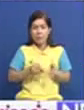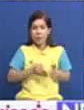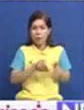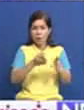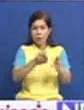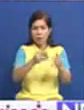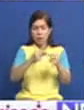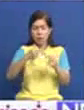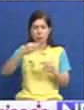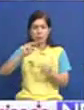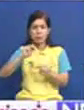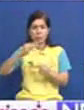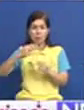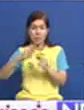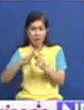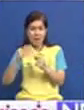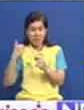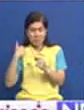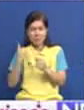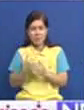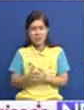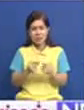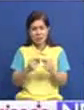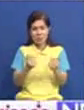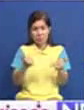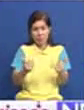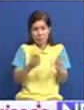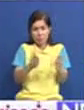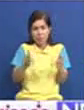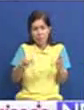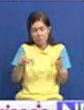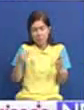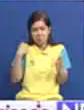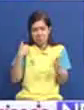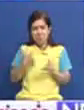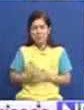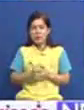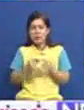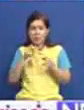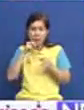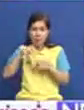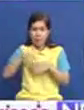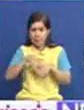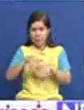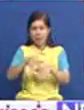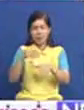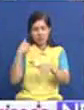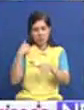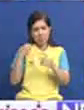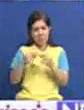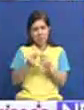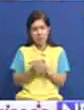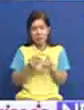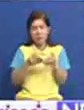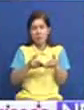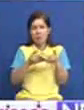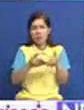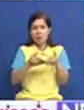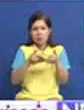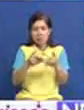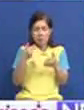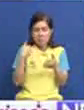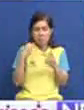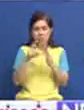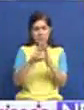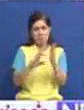แม่น้ำบางปะกงสอดรับกับการขยายตัวของกรุงเทพมหานครที่ประชากรเพิ่มขึ้นการจราจรติดขัด